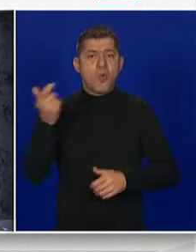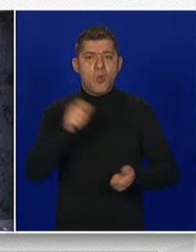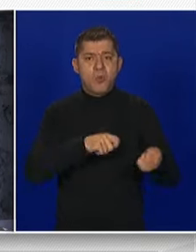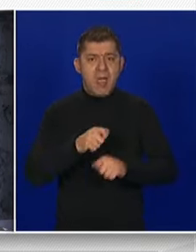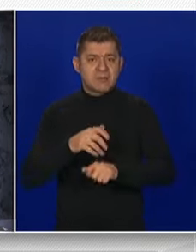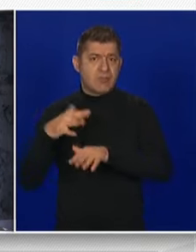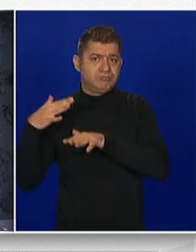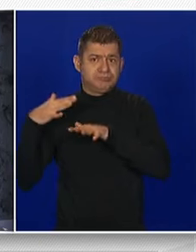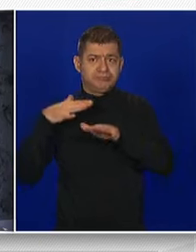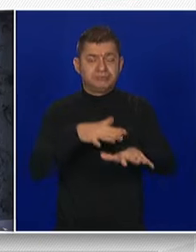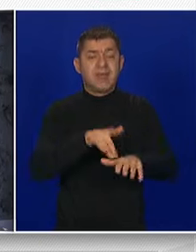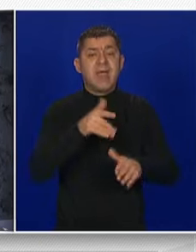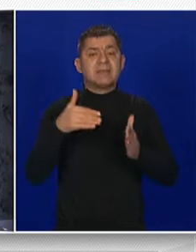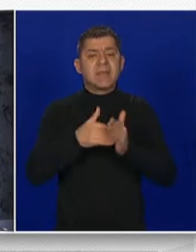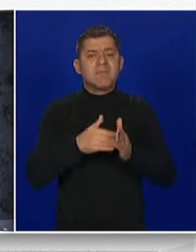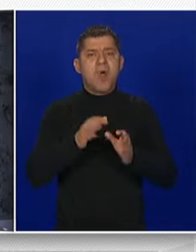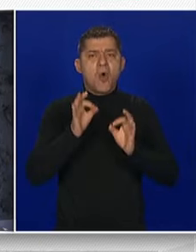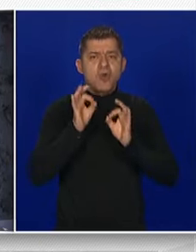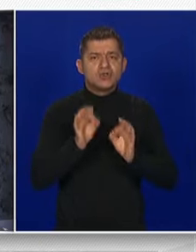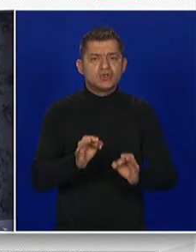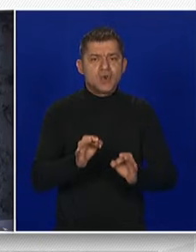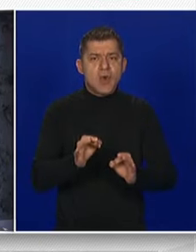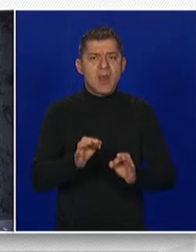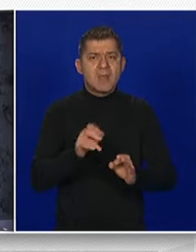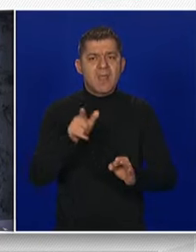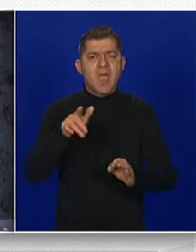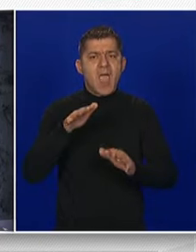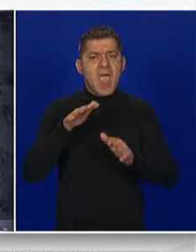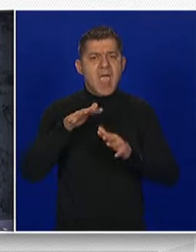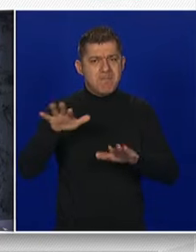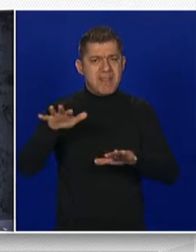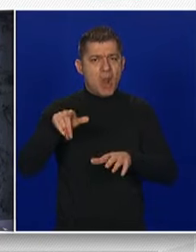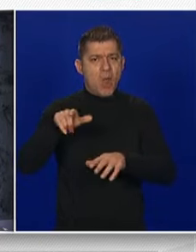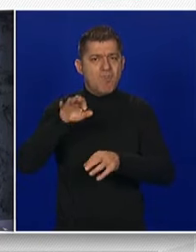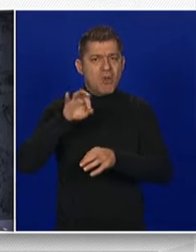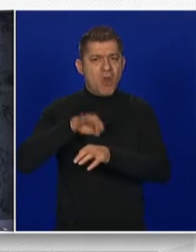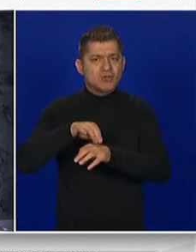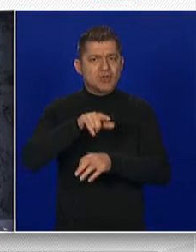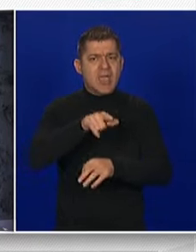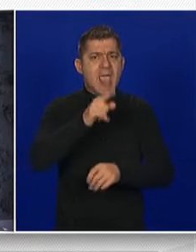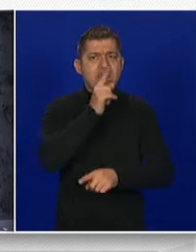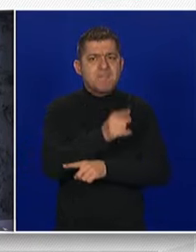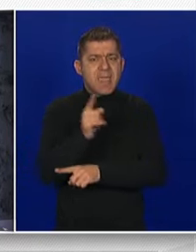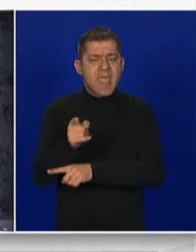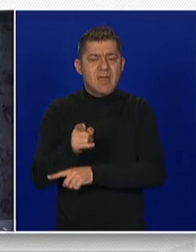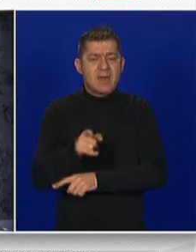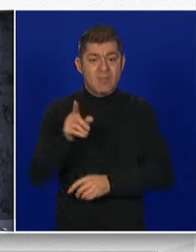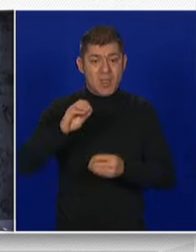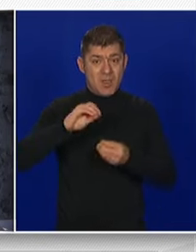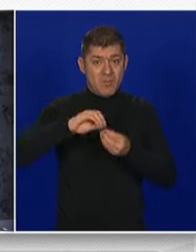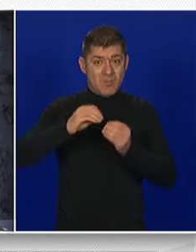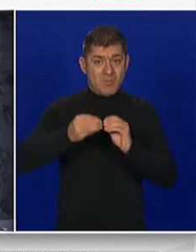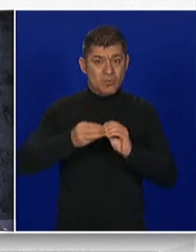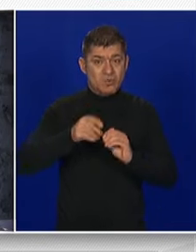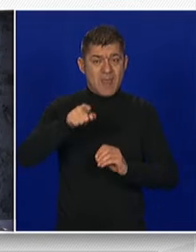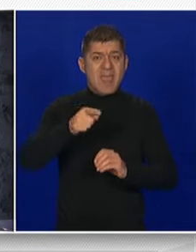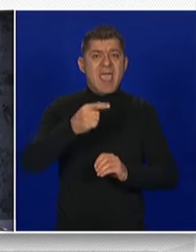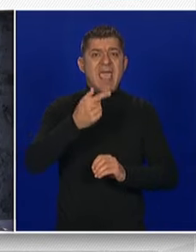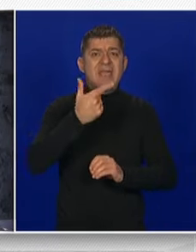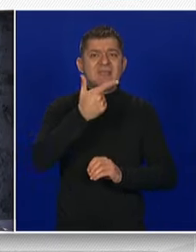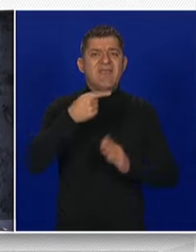se osiguralo pridržavanje epidemioloških mjera. Za prodavaonice s više od 2000